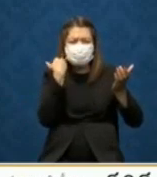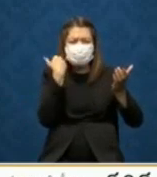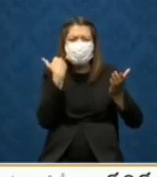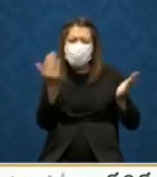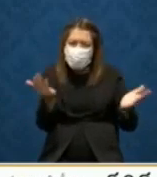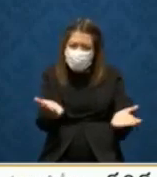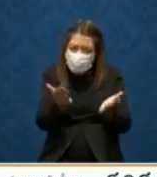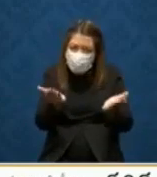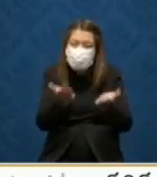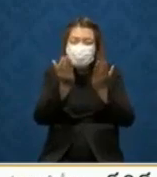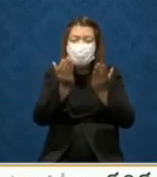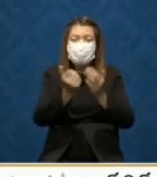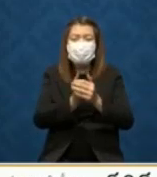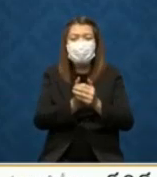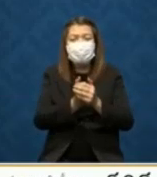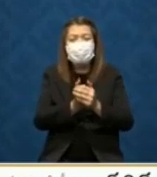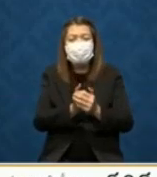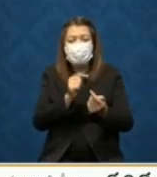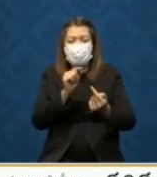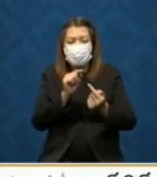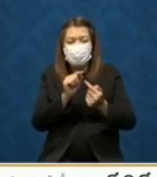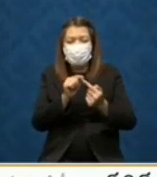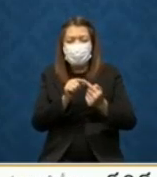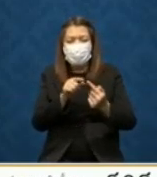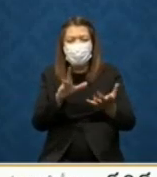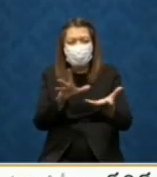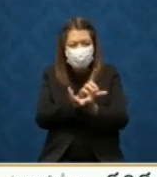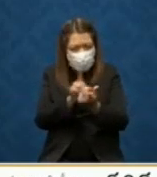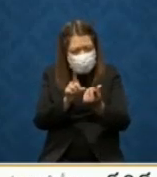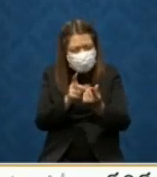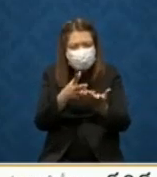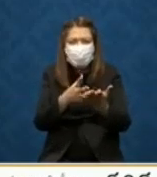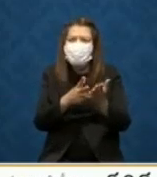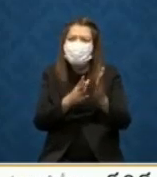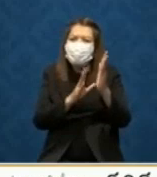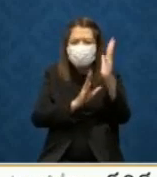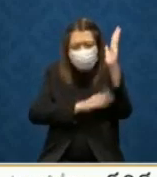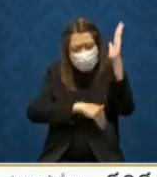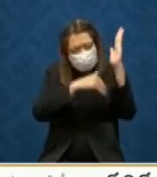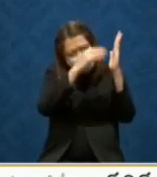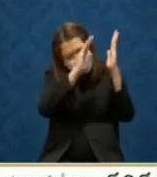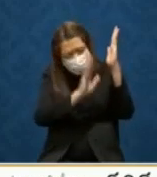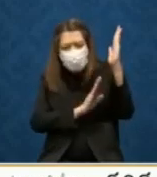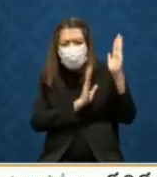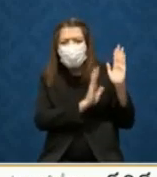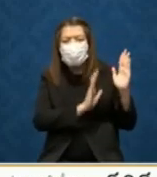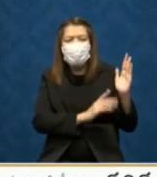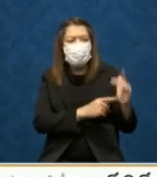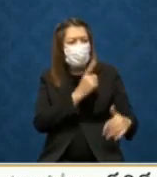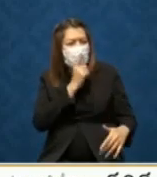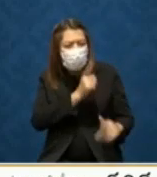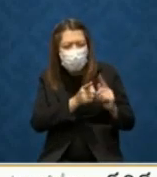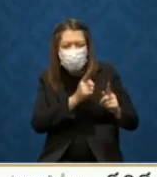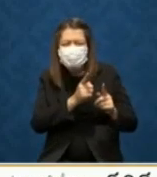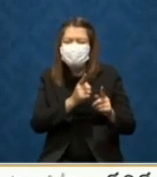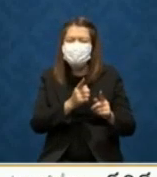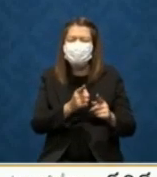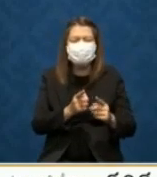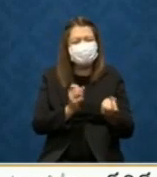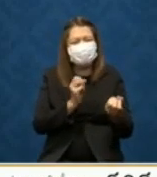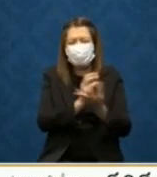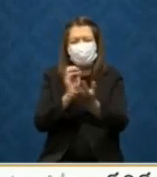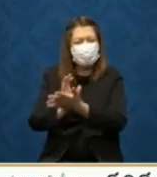ส่งเสริมสนับสนุนสิ่งที่เป็นพหุวัฒนธรรมไม่ใช่เป็นการคุกคามผม